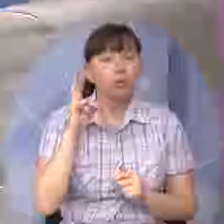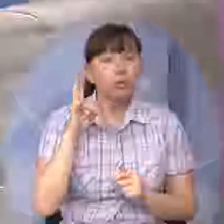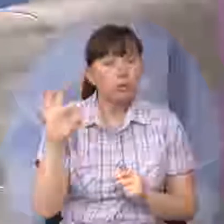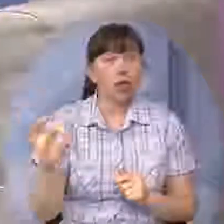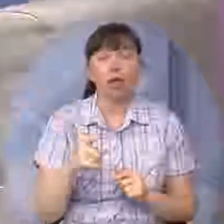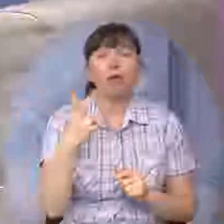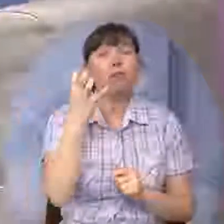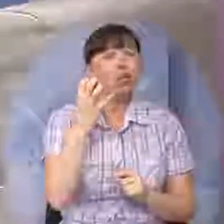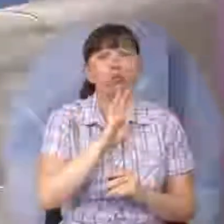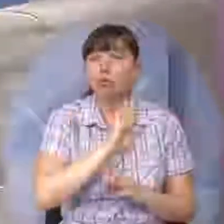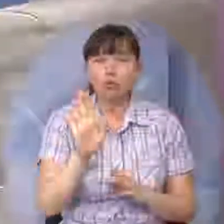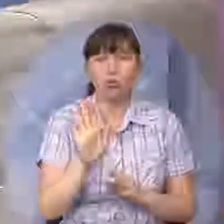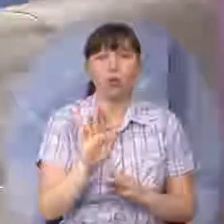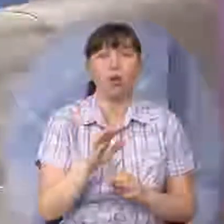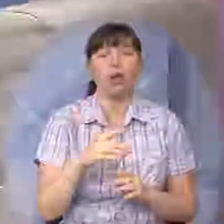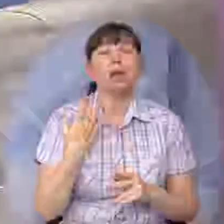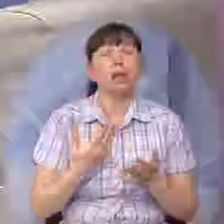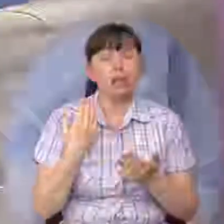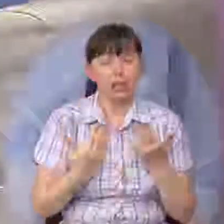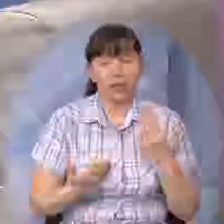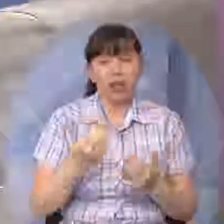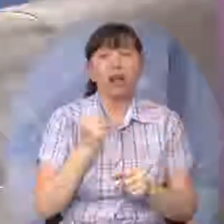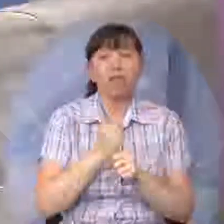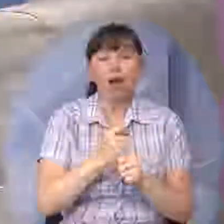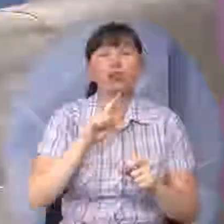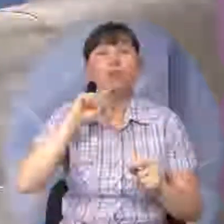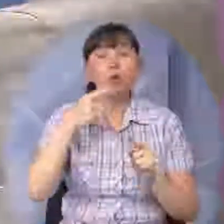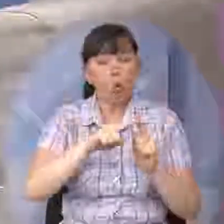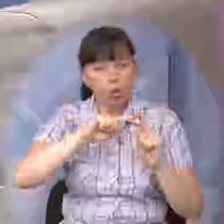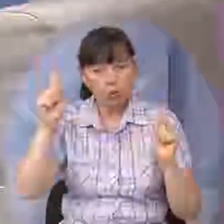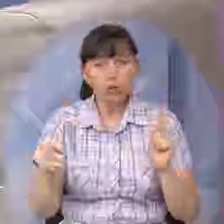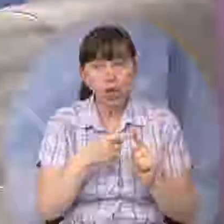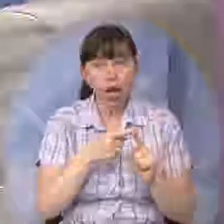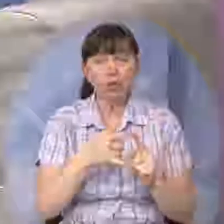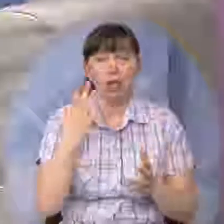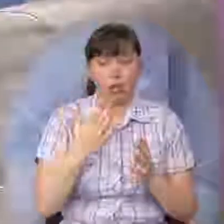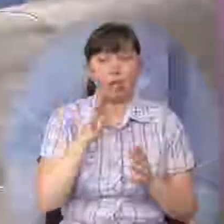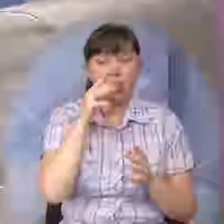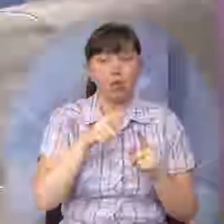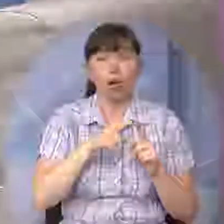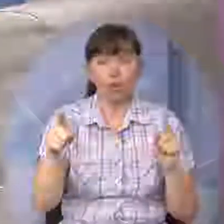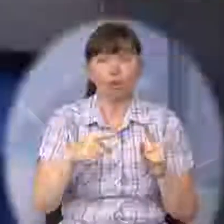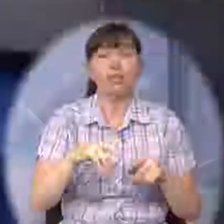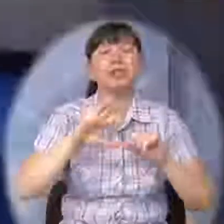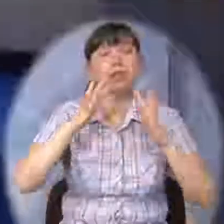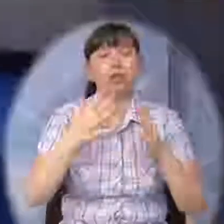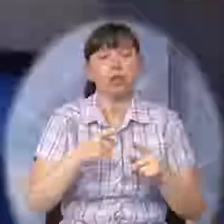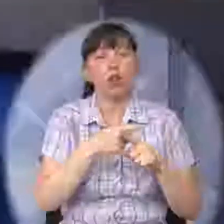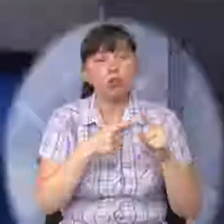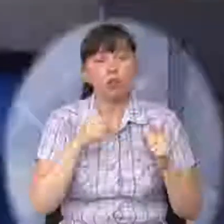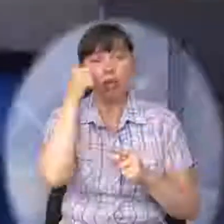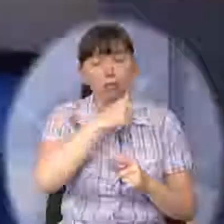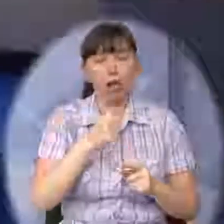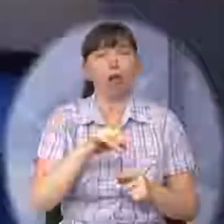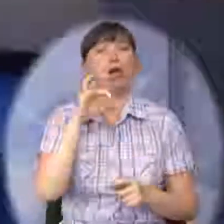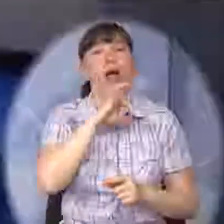ei n-ar fi 400, ar fi 400 dacă facem statistica unui an. Dar pe perioada unui an de zile se întâmplă așa, că jumătate de an